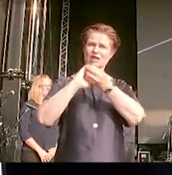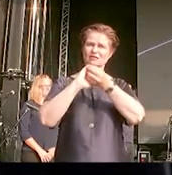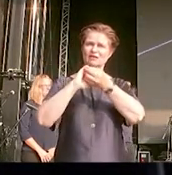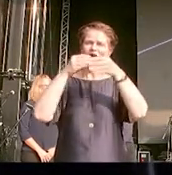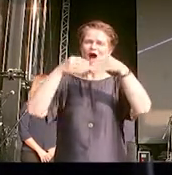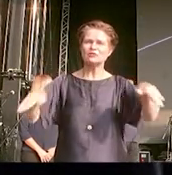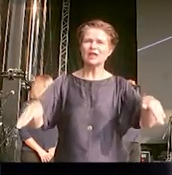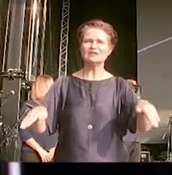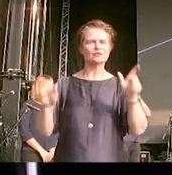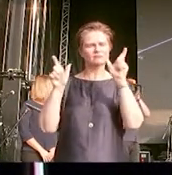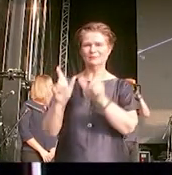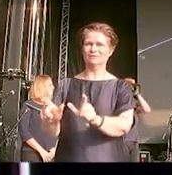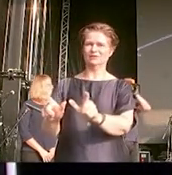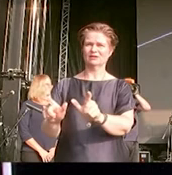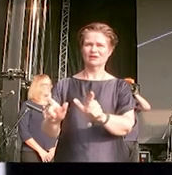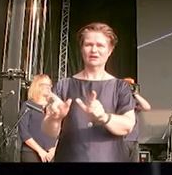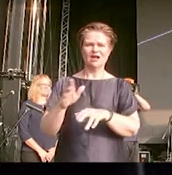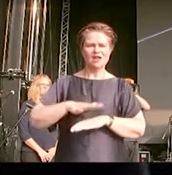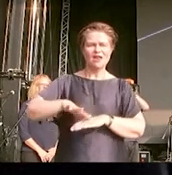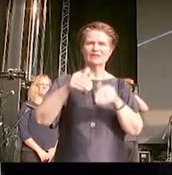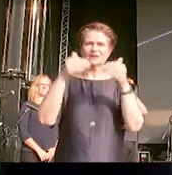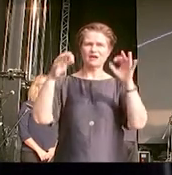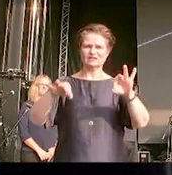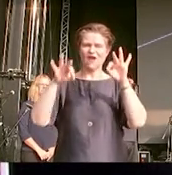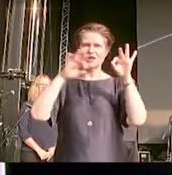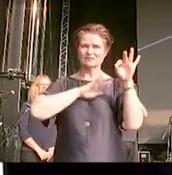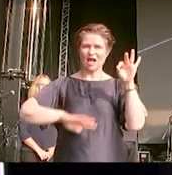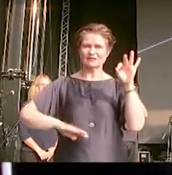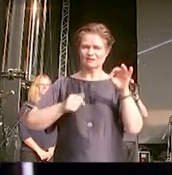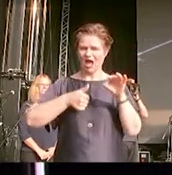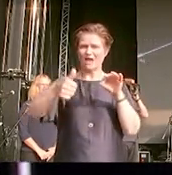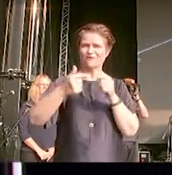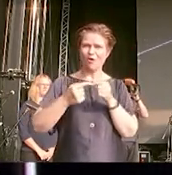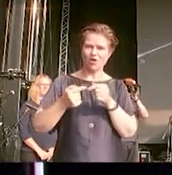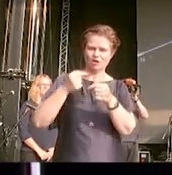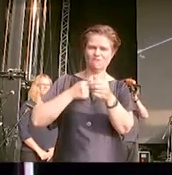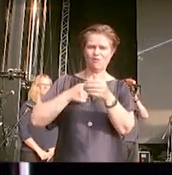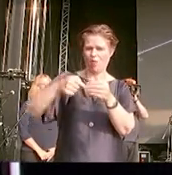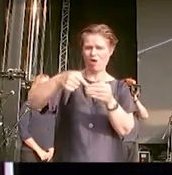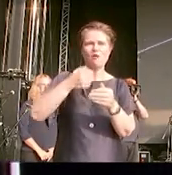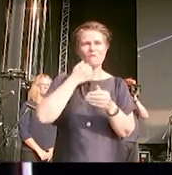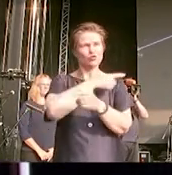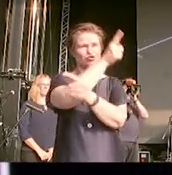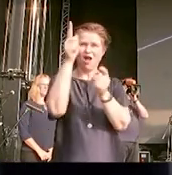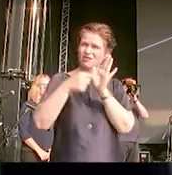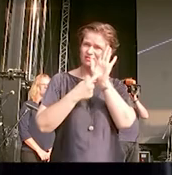Ausgrenzung. Eine Woche vor den Landtagswahlen in Sachsen wollen wir einmal mehr zeigen, wie unteilbar wir